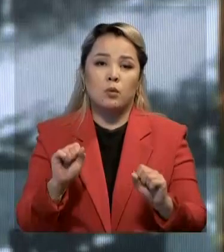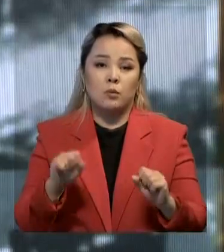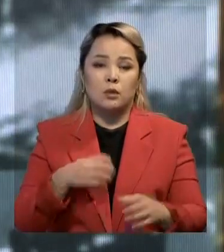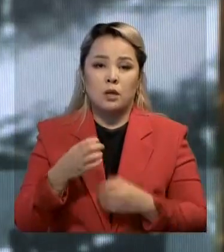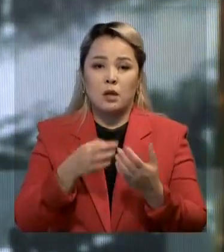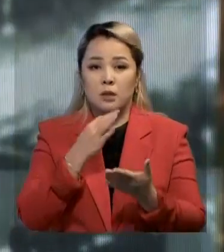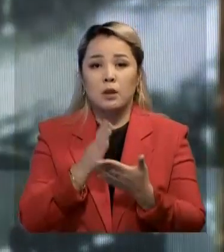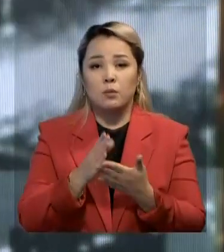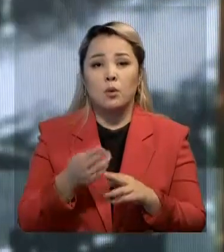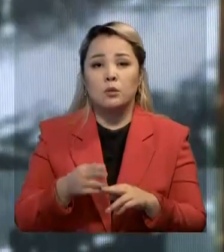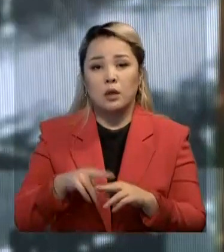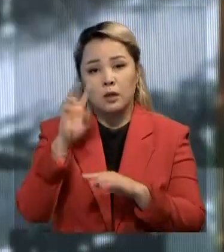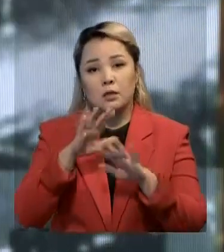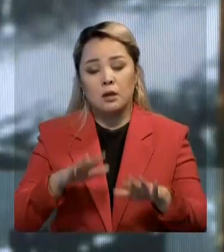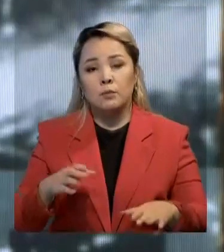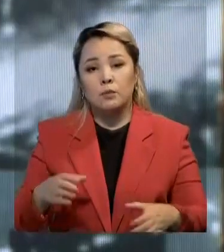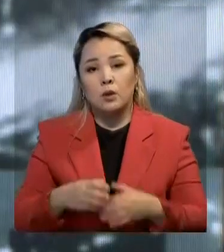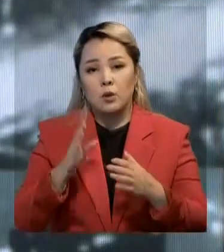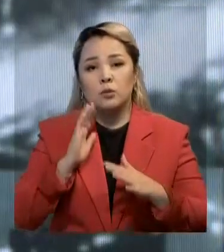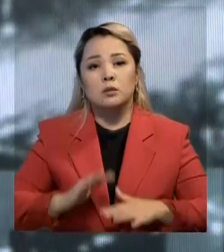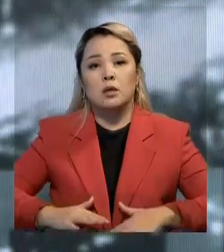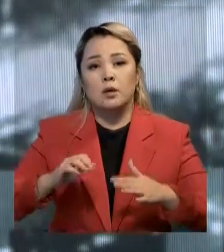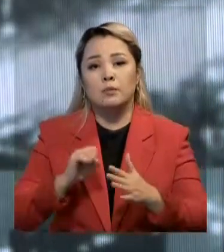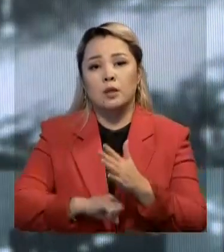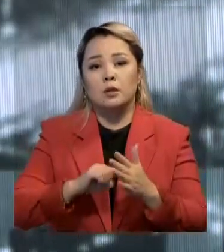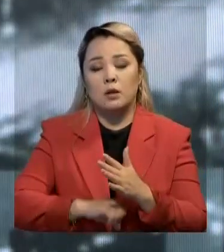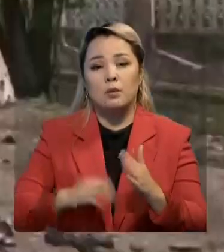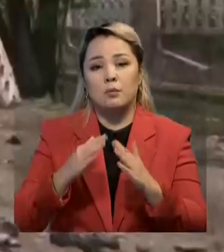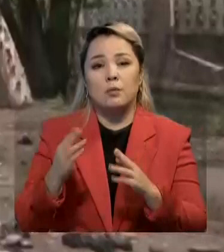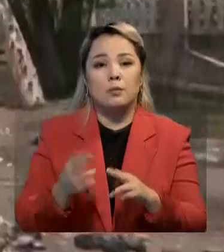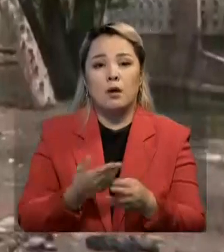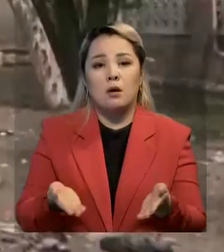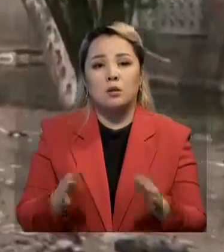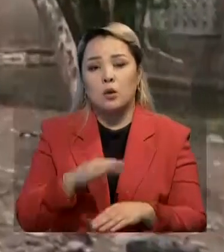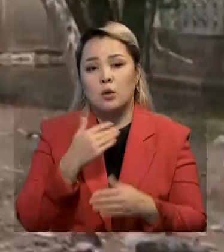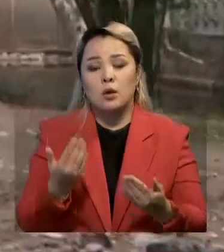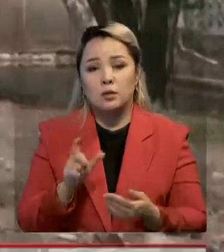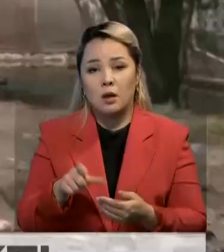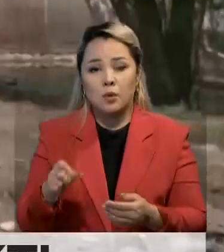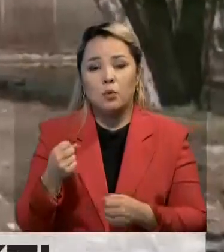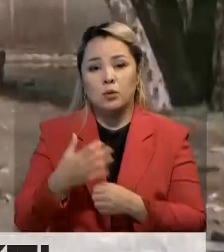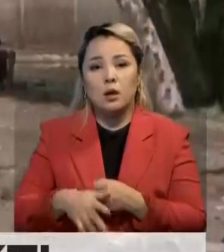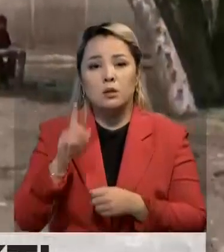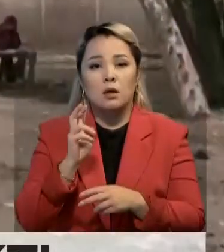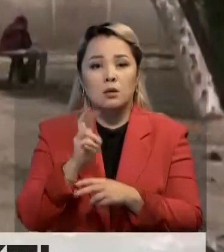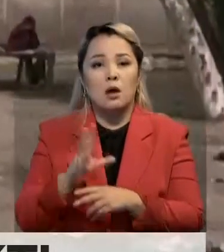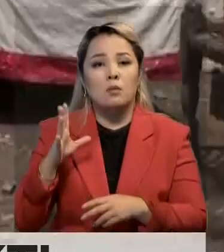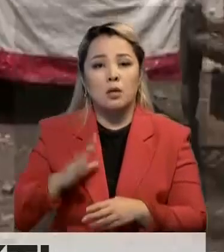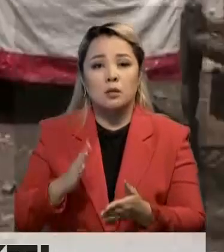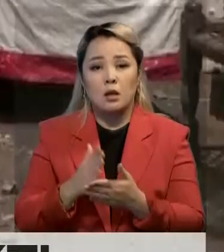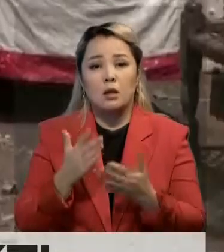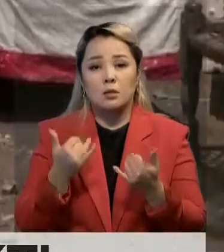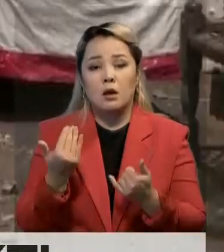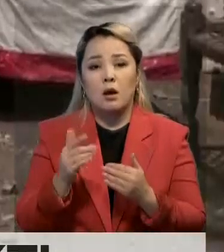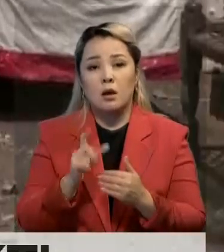деген күдік бар. Оған елдің есін шығарған су тасқыны себеп. Баспанасынан айырылған көп адам уақытша орталықтарды паналауға мәжбүр. Ал